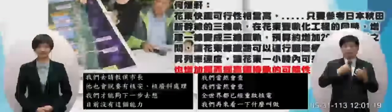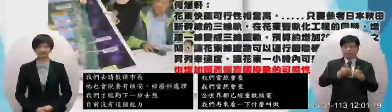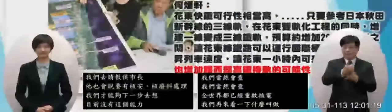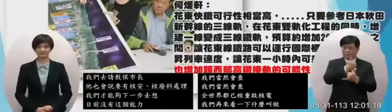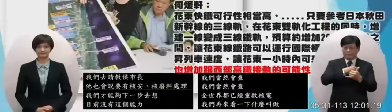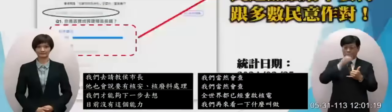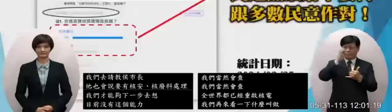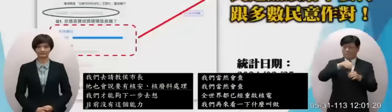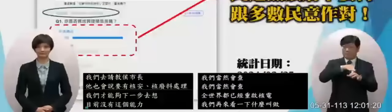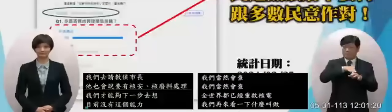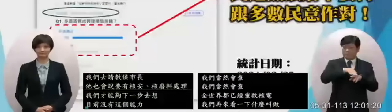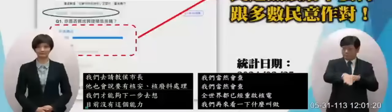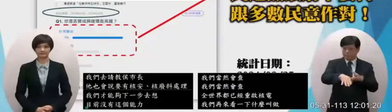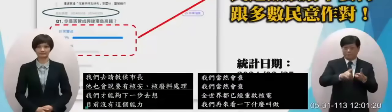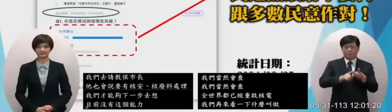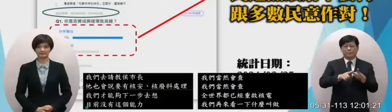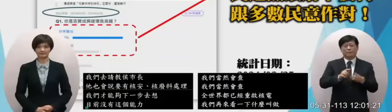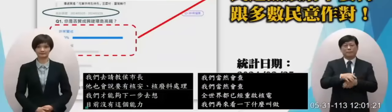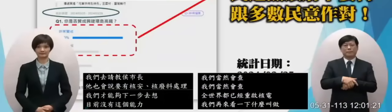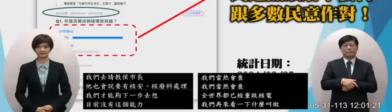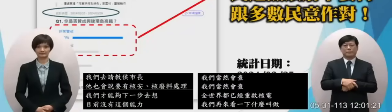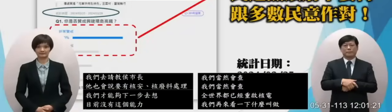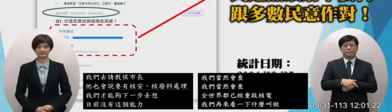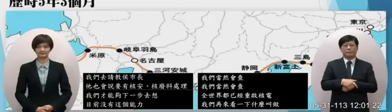铁，包括这个